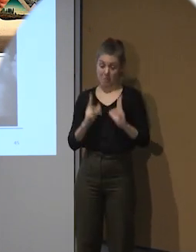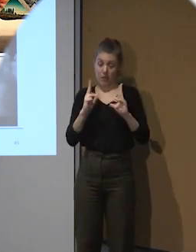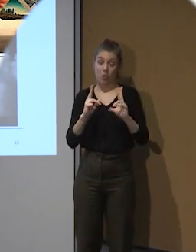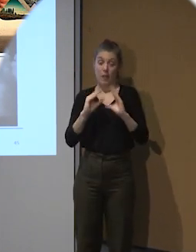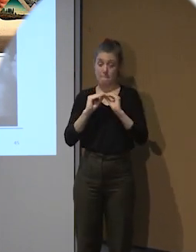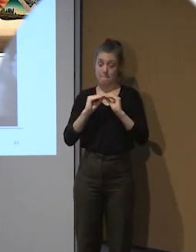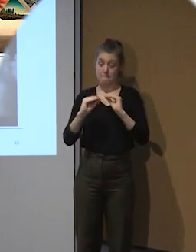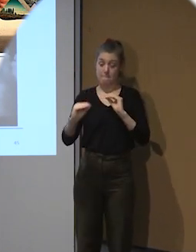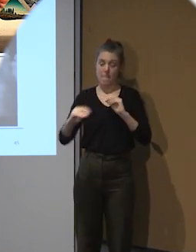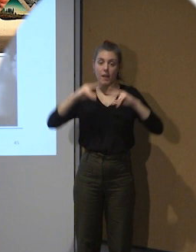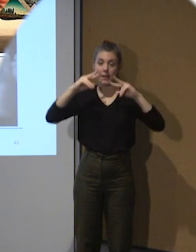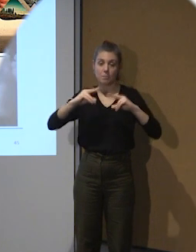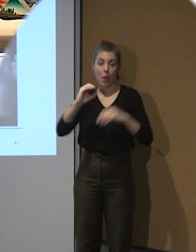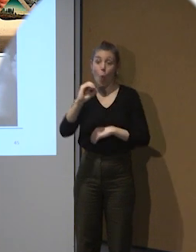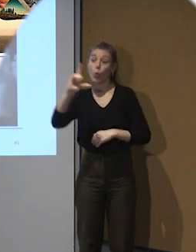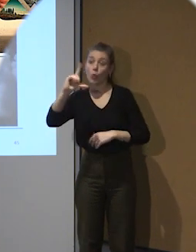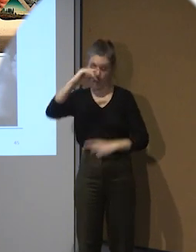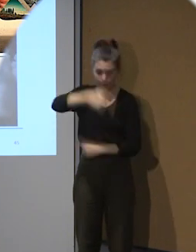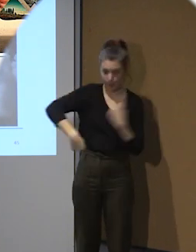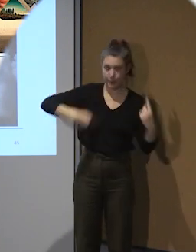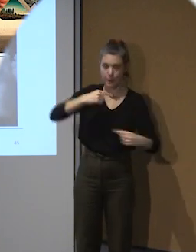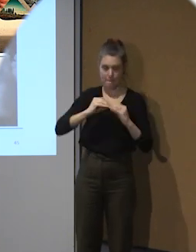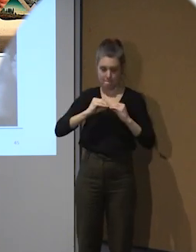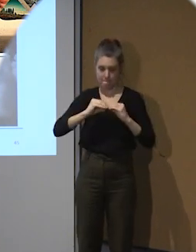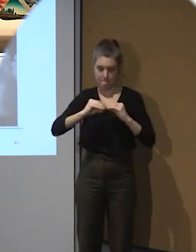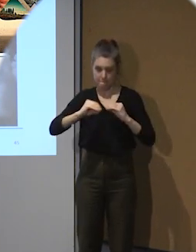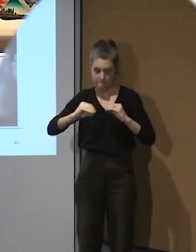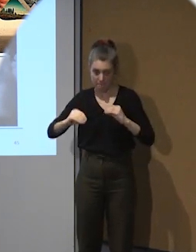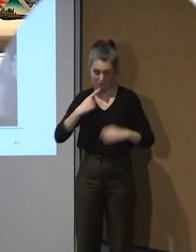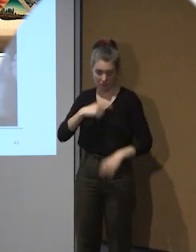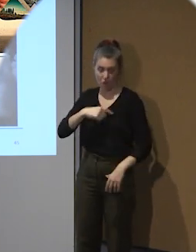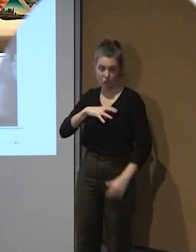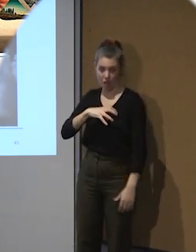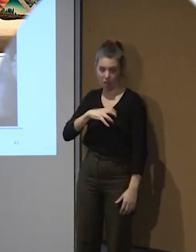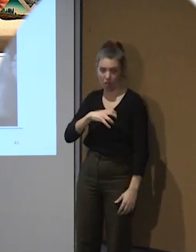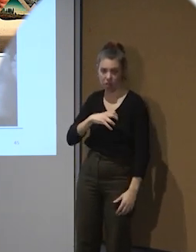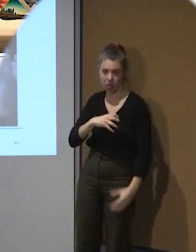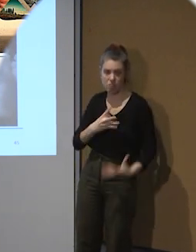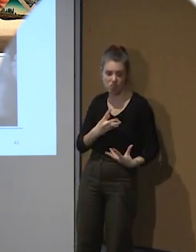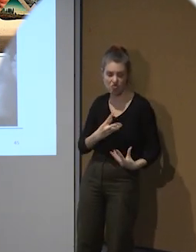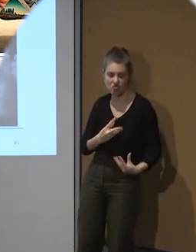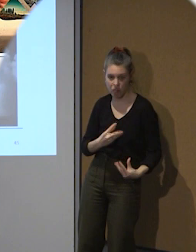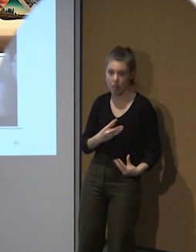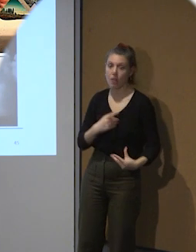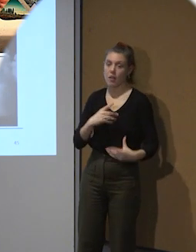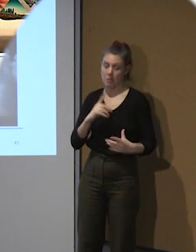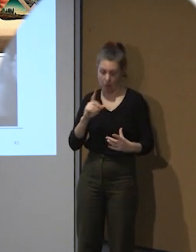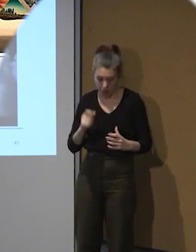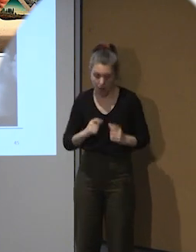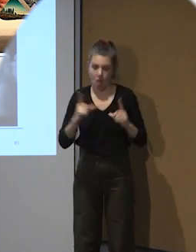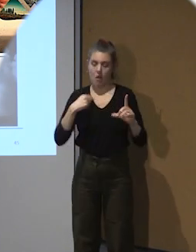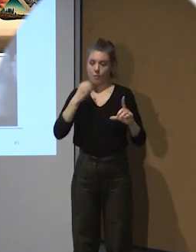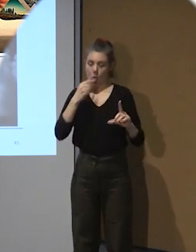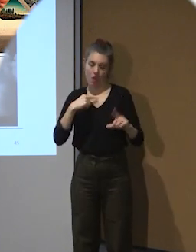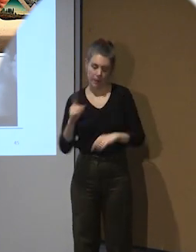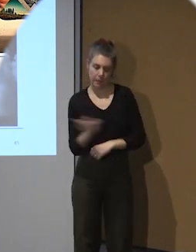remuscler, parce que le cœur, c'est un muscle, et donc comme tout muscle, il se renforce, il se muscle, il peut travailler différemment. Et là où un territoire a été ce